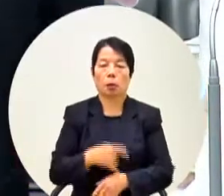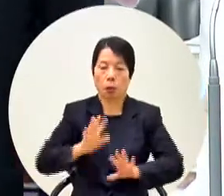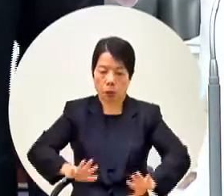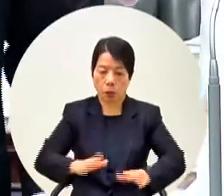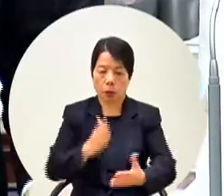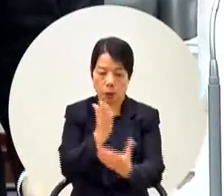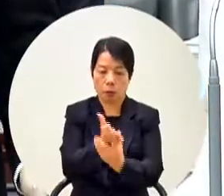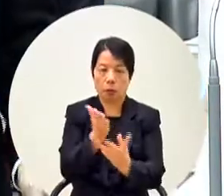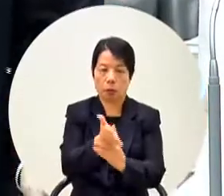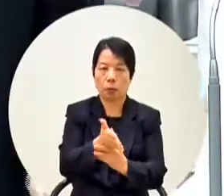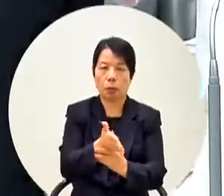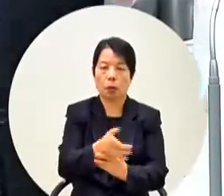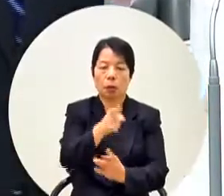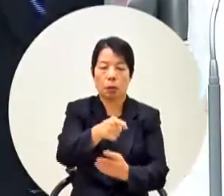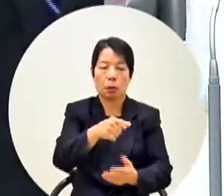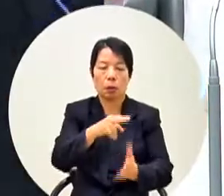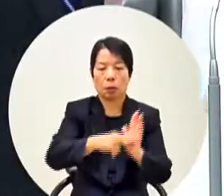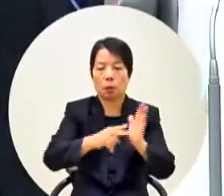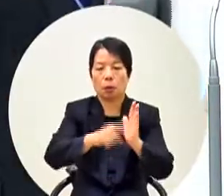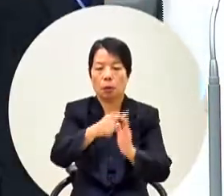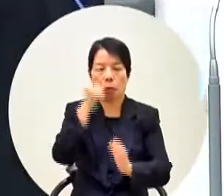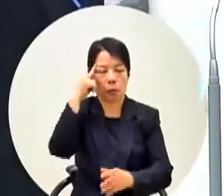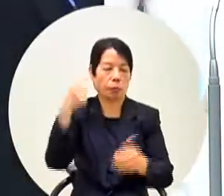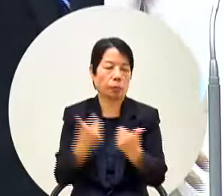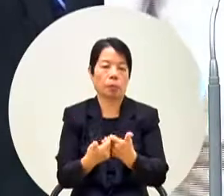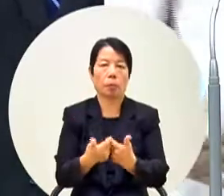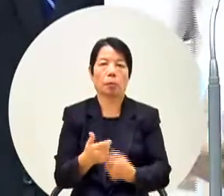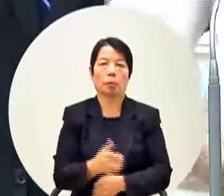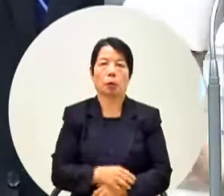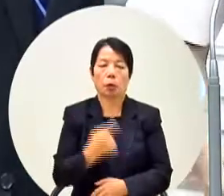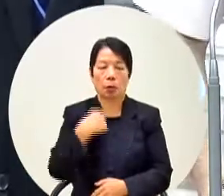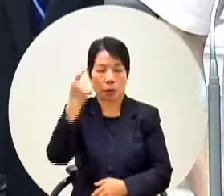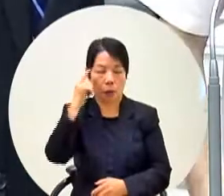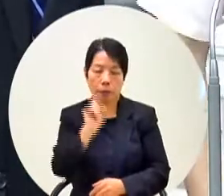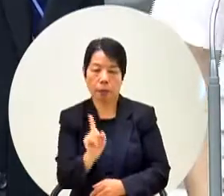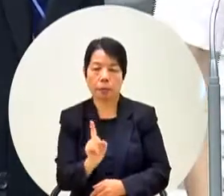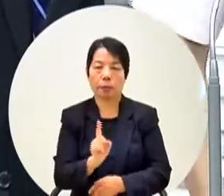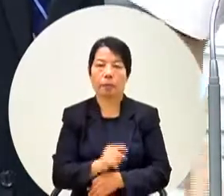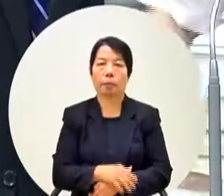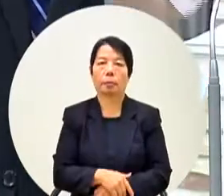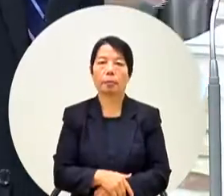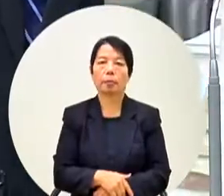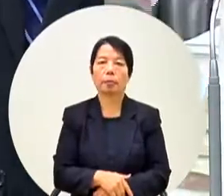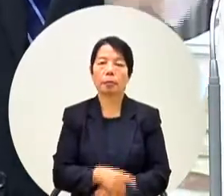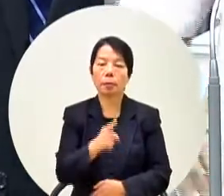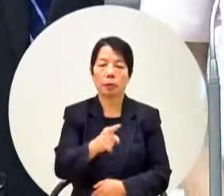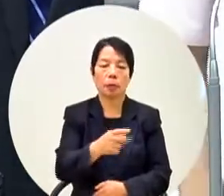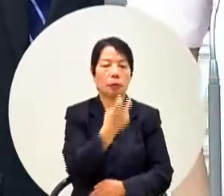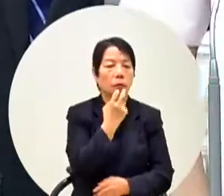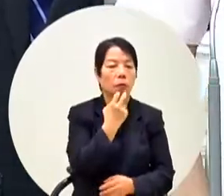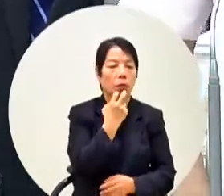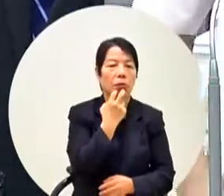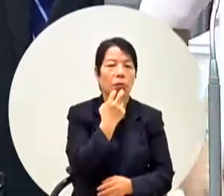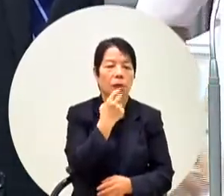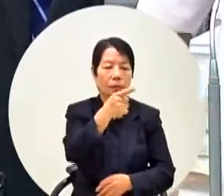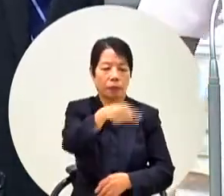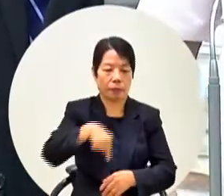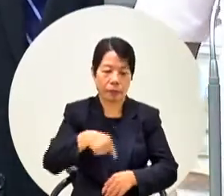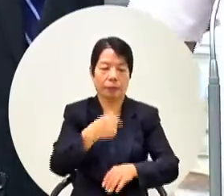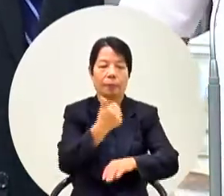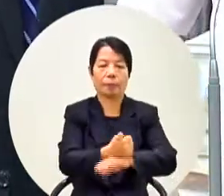观念我无认同啦，吼、哦。我讲我的观念互你听啦，你是中央落来。